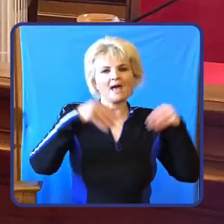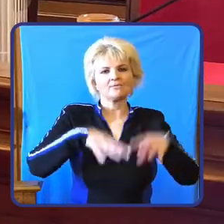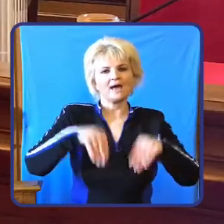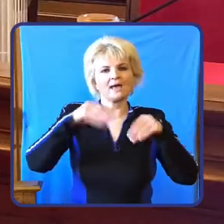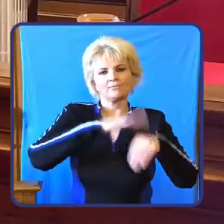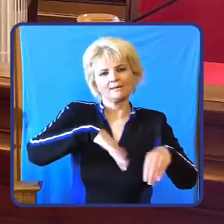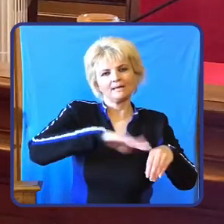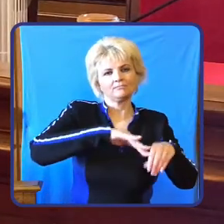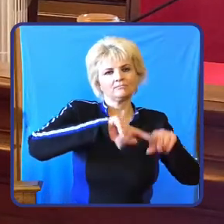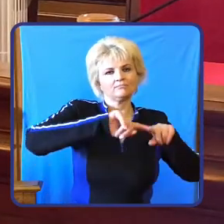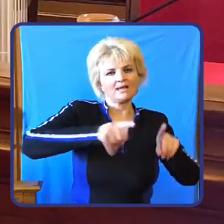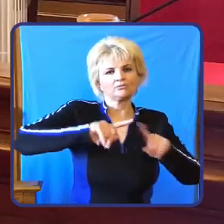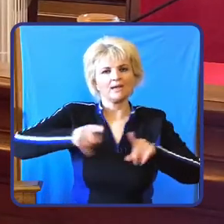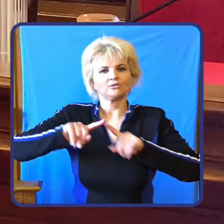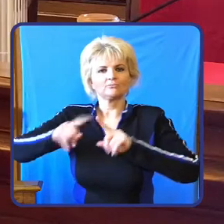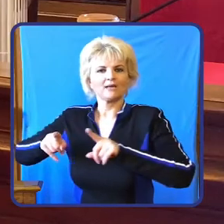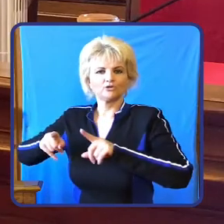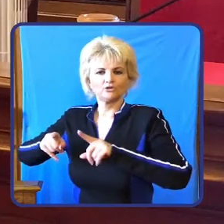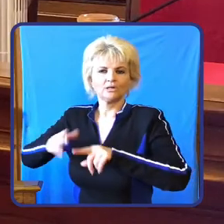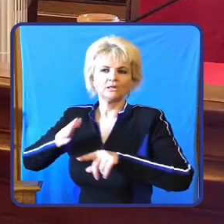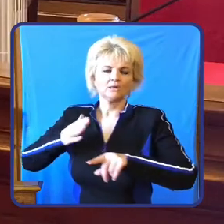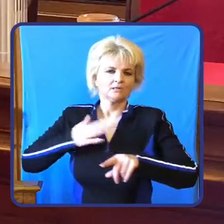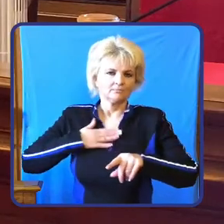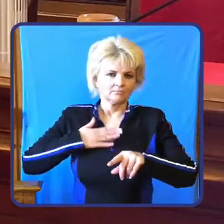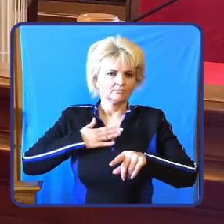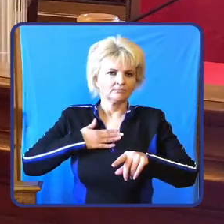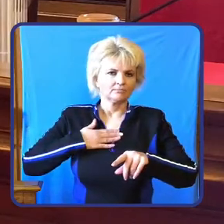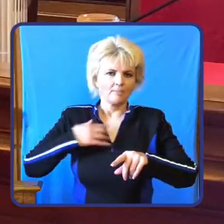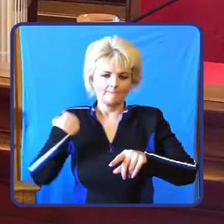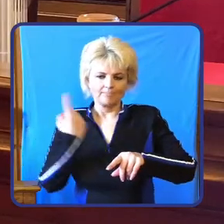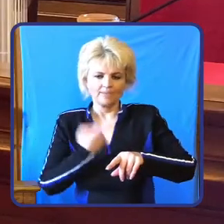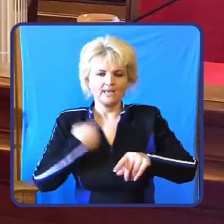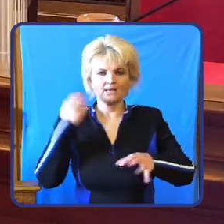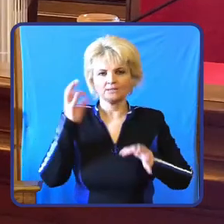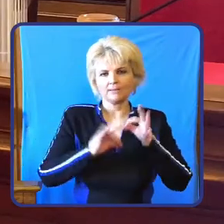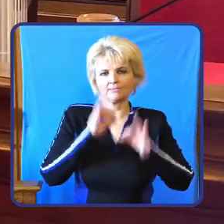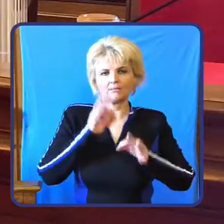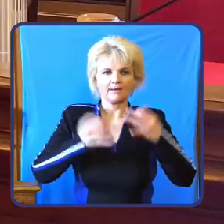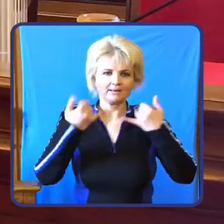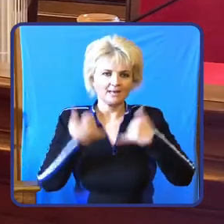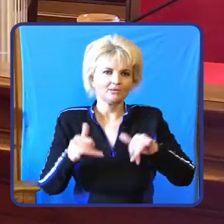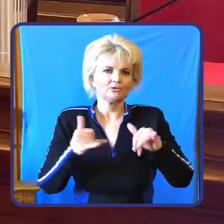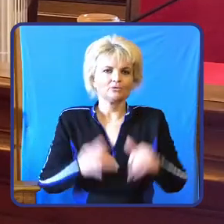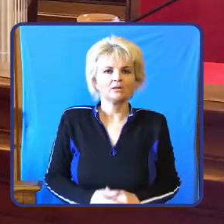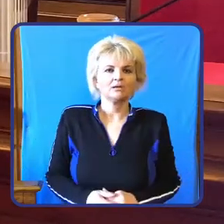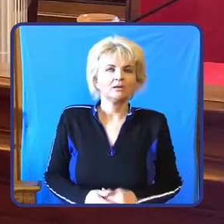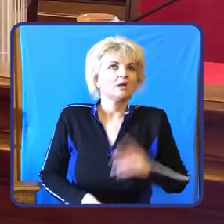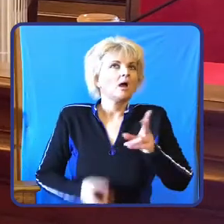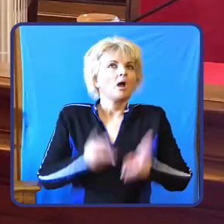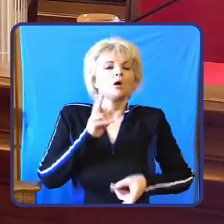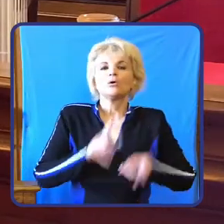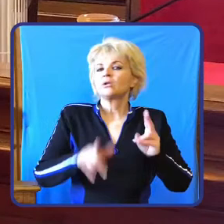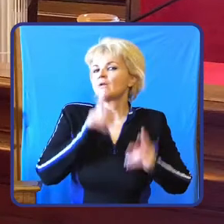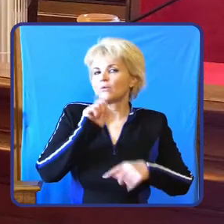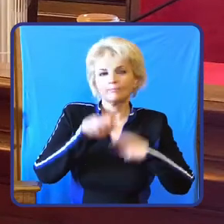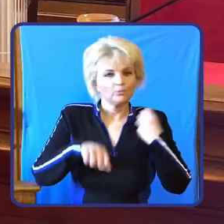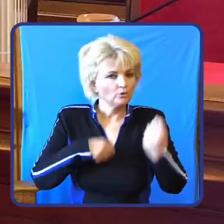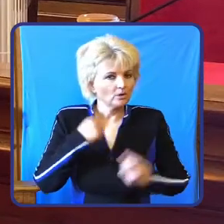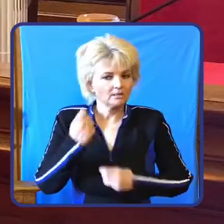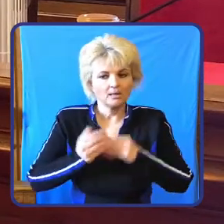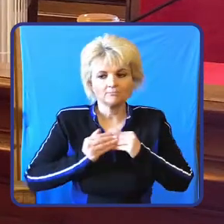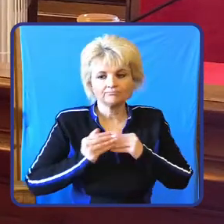bevezetve, és ránk, mondom, szeptemberre fog jutni. Hogy aztán ez hogy fog működni, meg